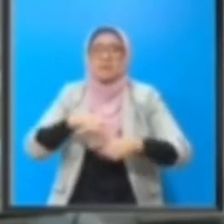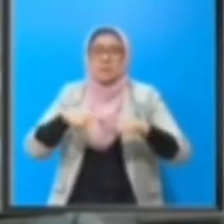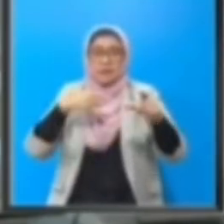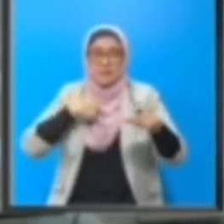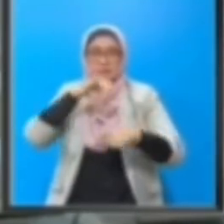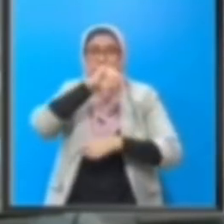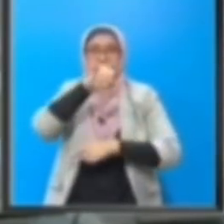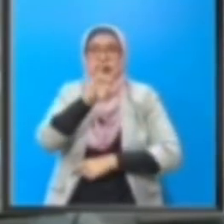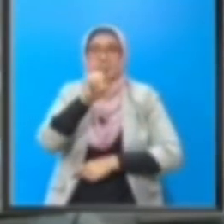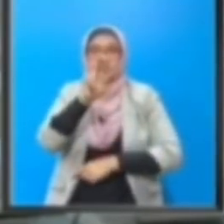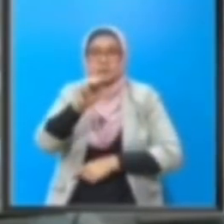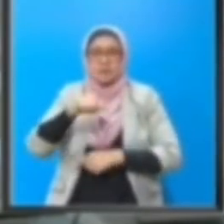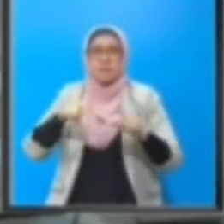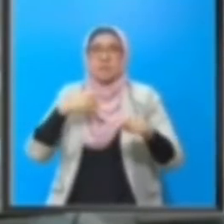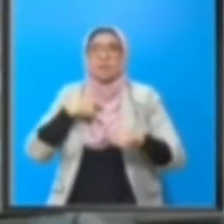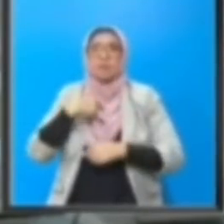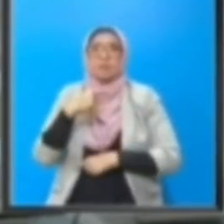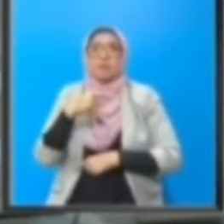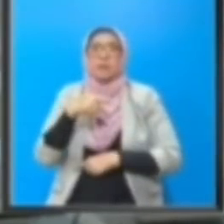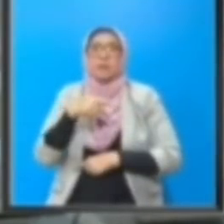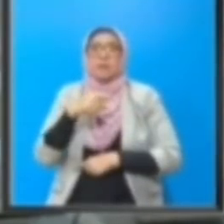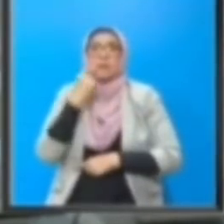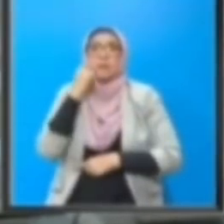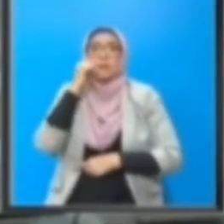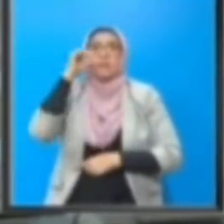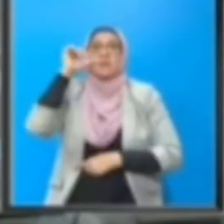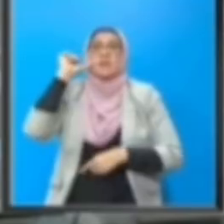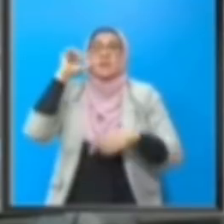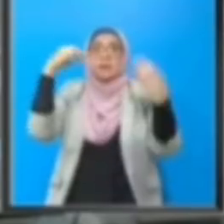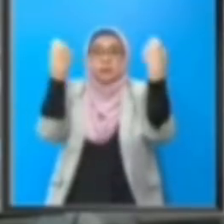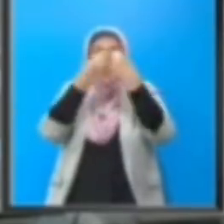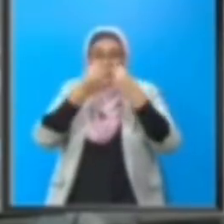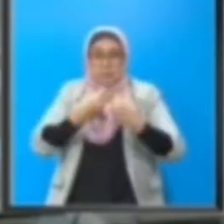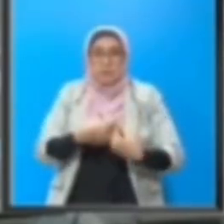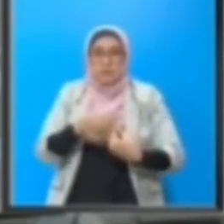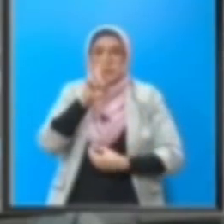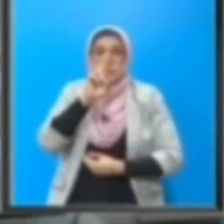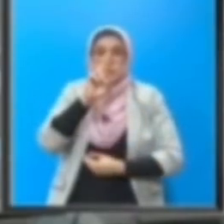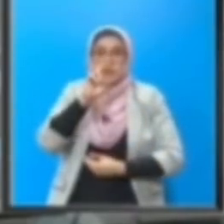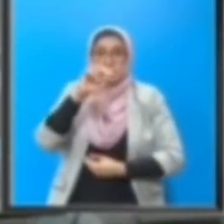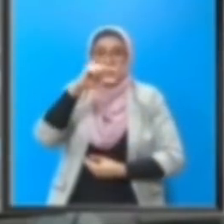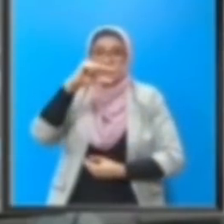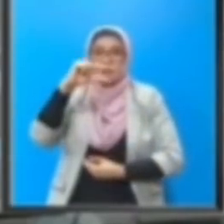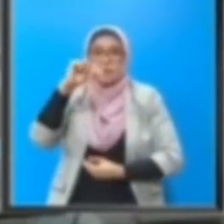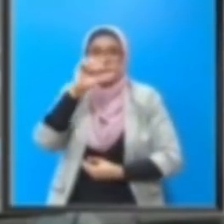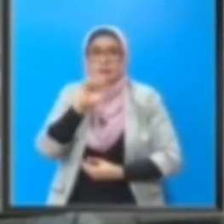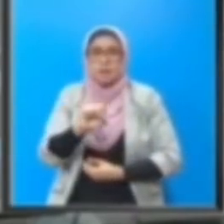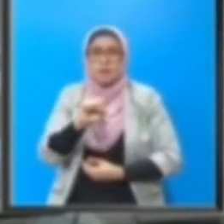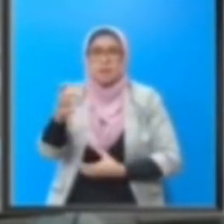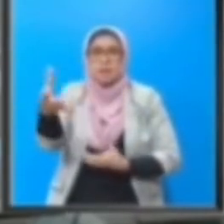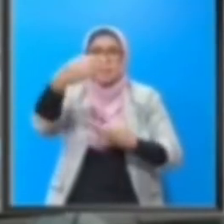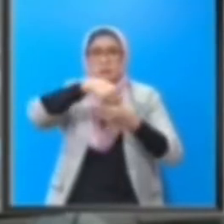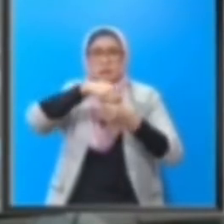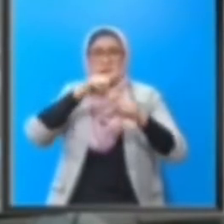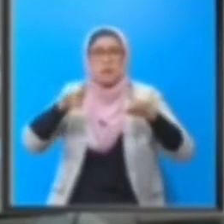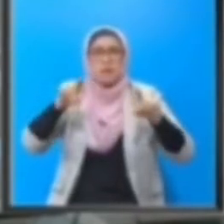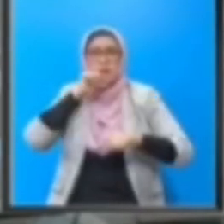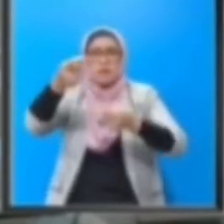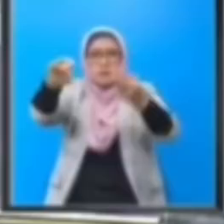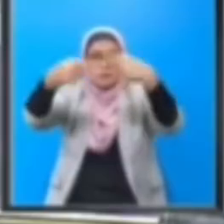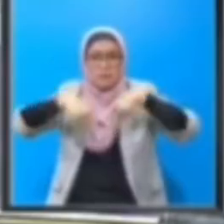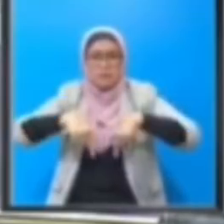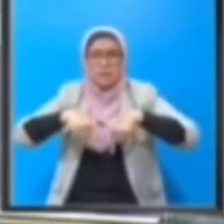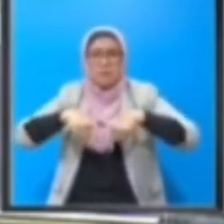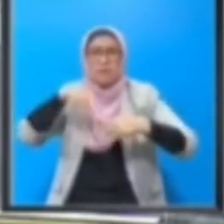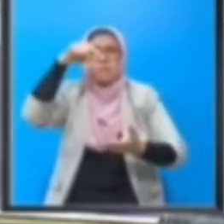telah menjelaskan bahawa dalam pengiraan kemarin Rengas diambil kira walaupun beliau tidak hadir, dan perkara ini hanya